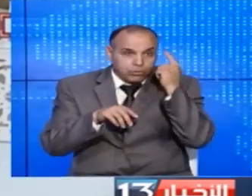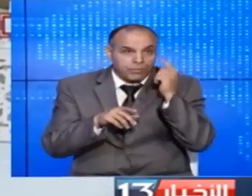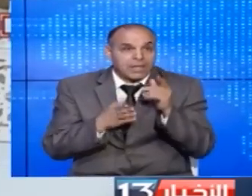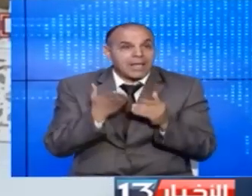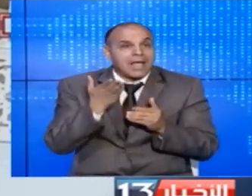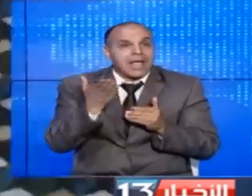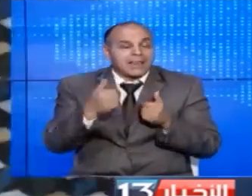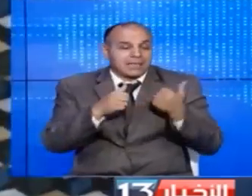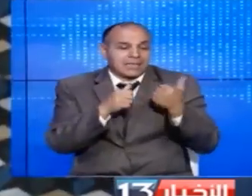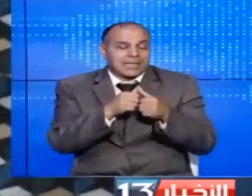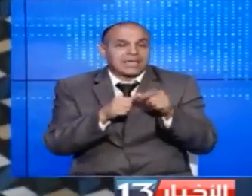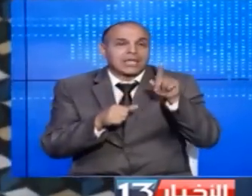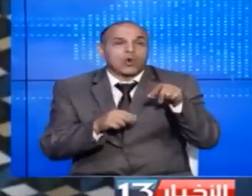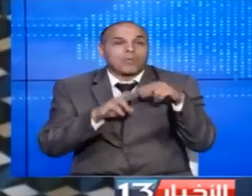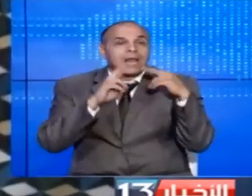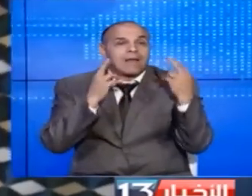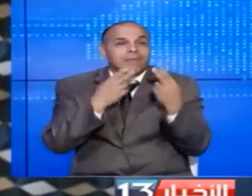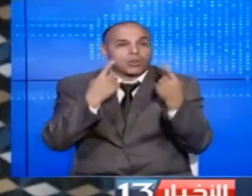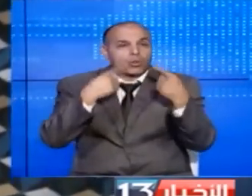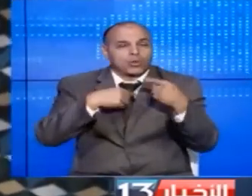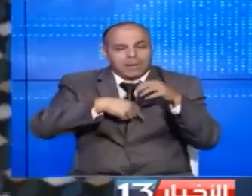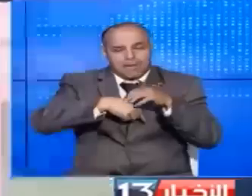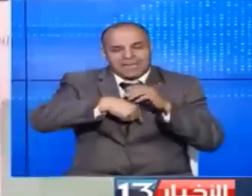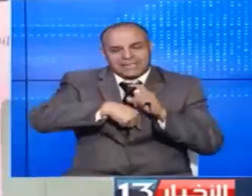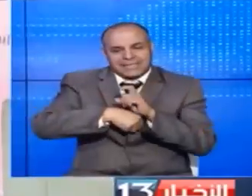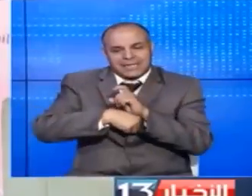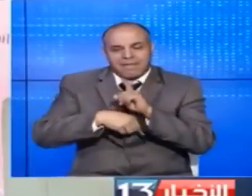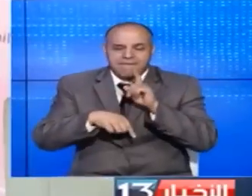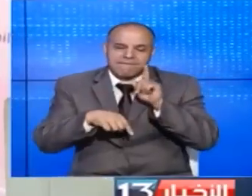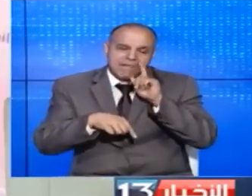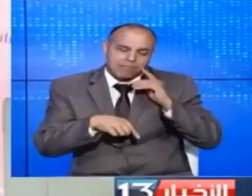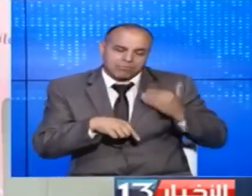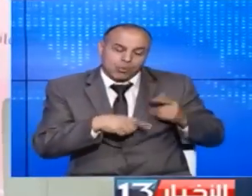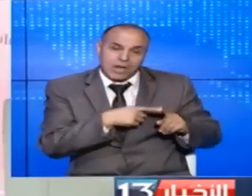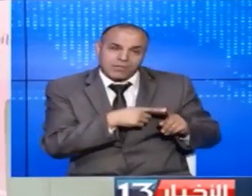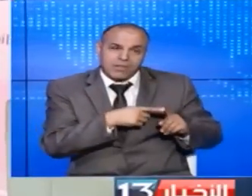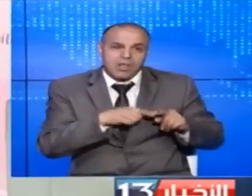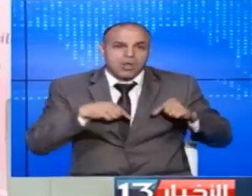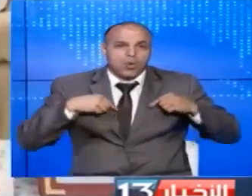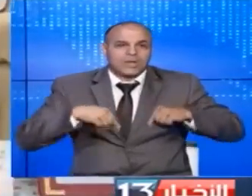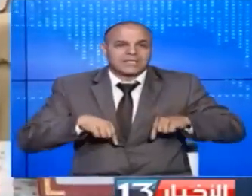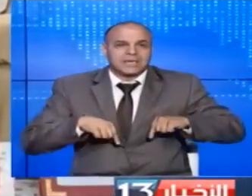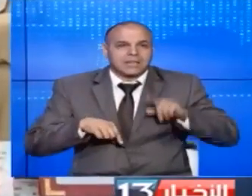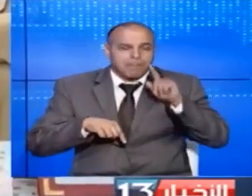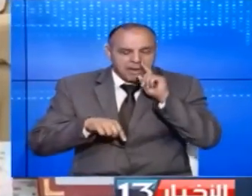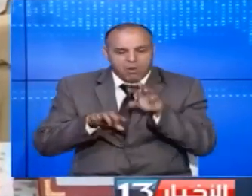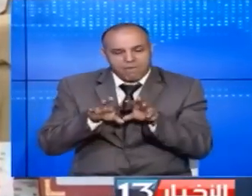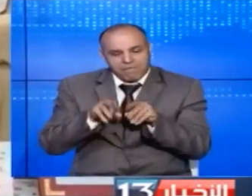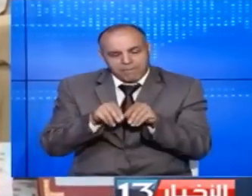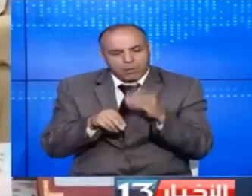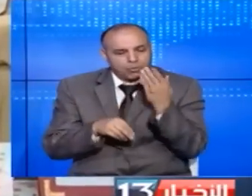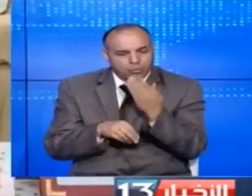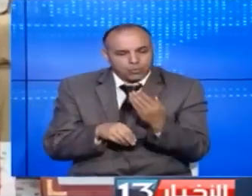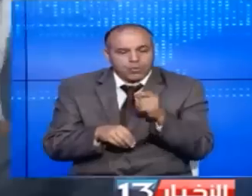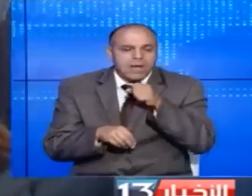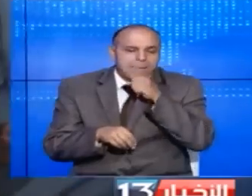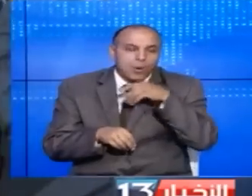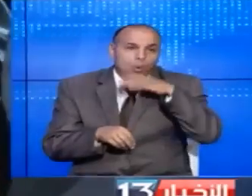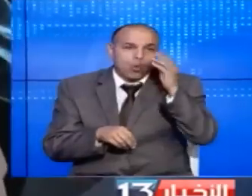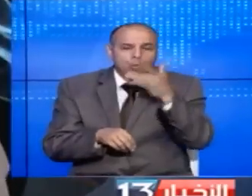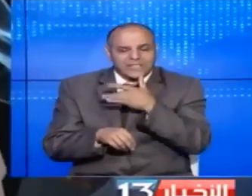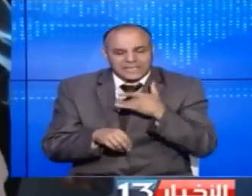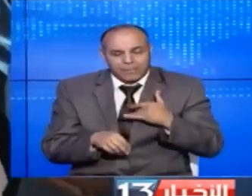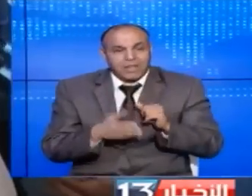وبمناسبة إحياء اليوم العالمي لمكافحة مرض سرطان الثدي، نظمت وزارة المرأة والأسرة والطفولة وكبار السن